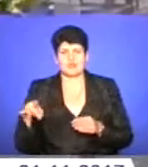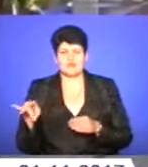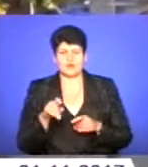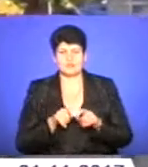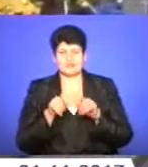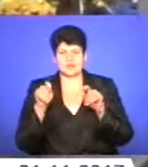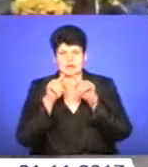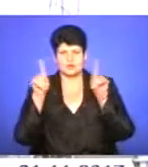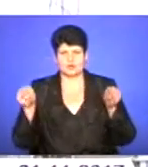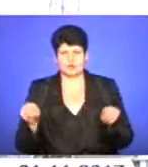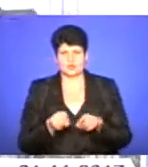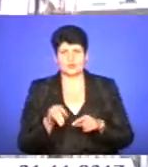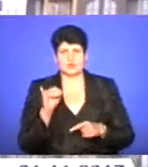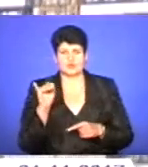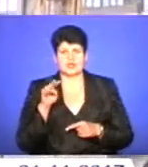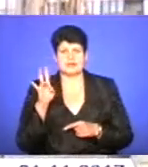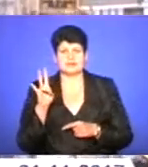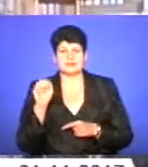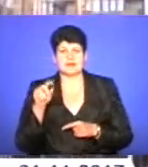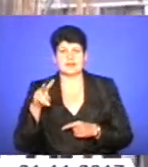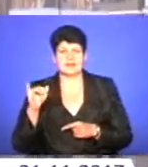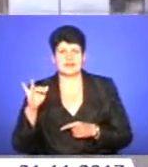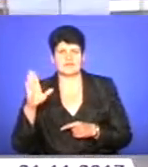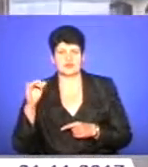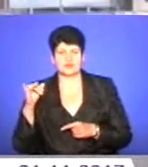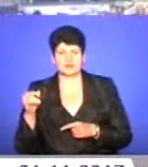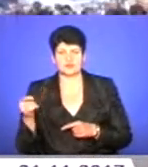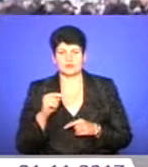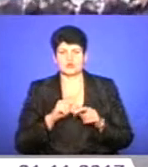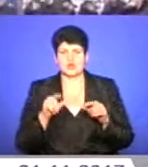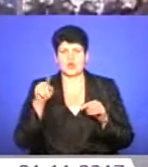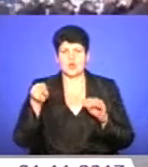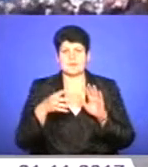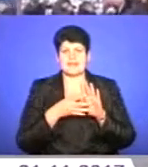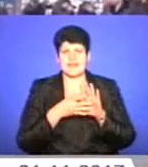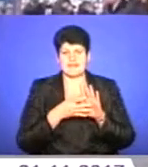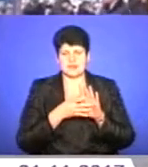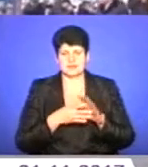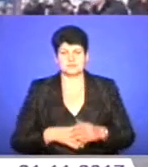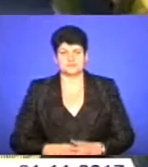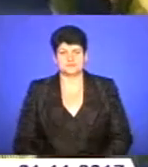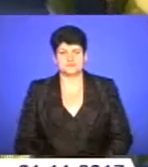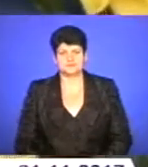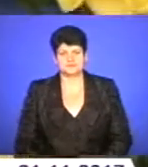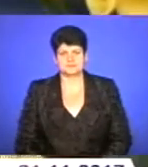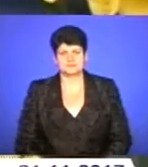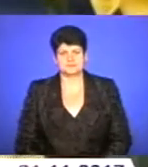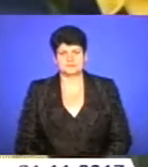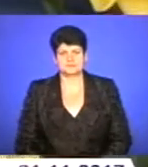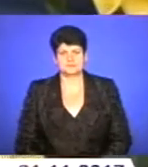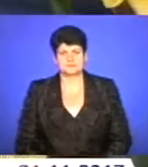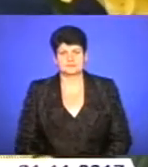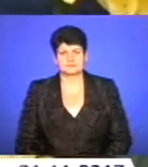дошки бійцю АТО Юрію Наливайчуку у Тернопільській школі номер 9. Анастасія Чечко, Андрій Прокопів, Вісті ТТБ.